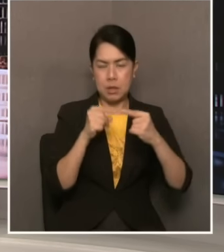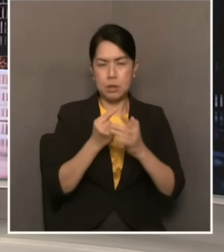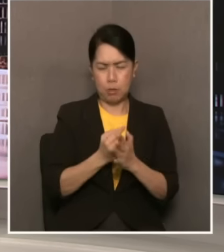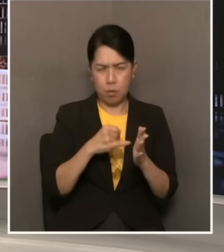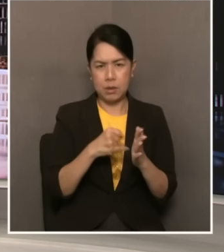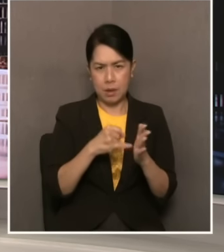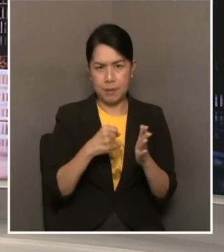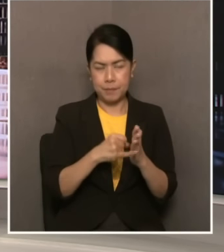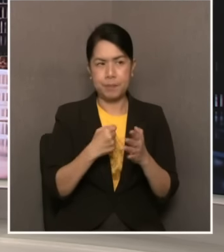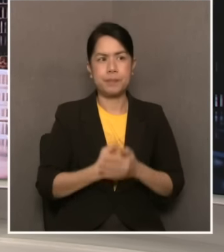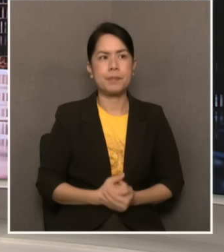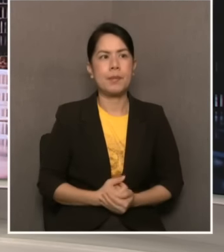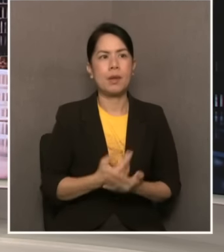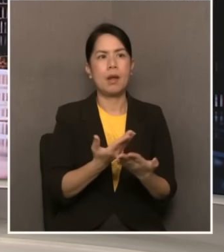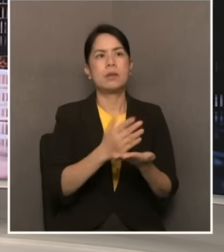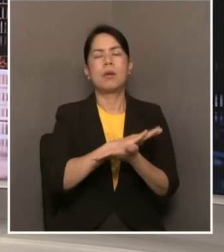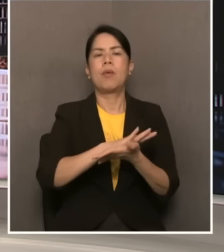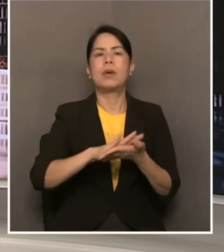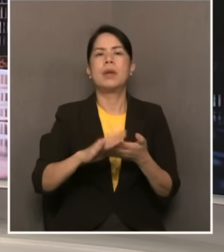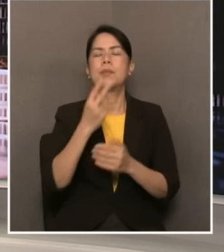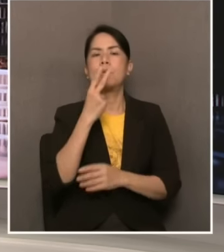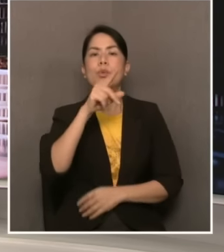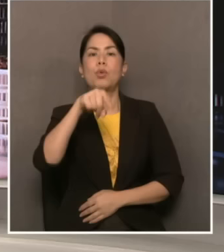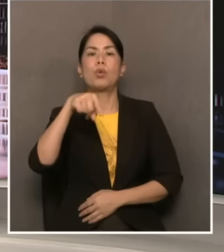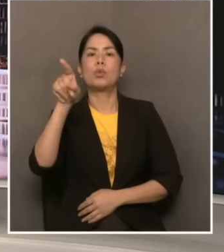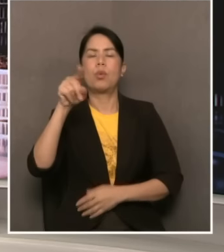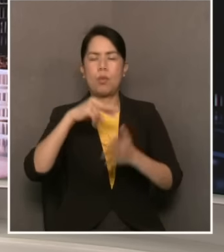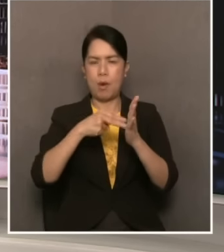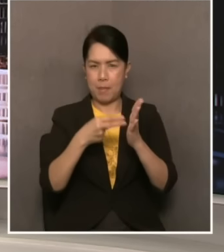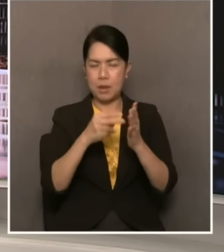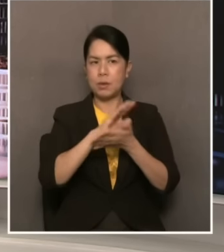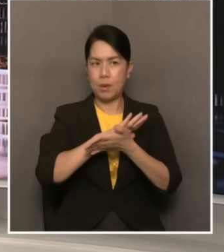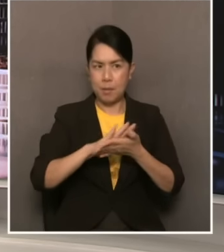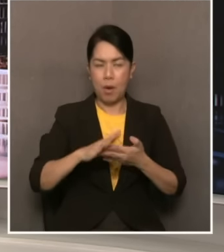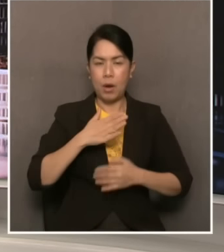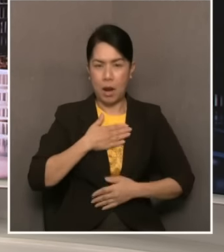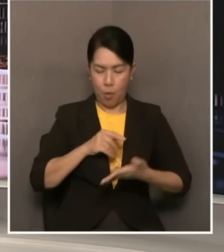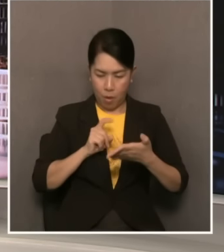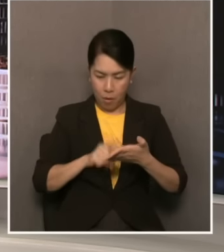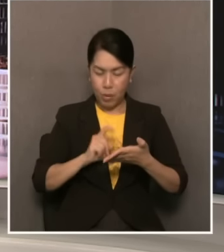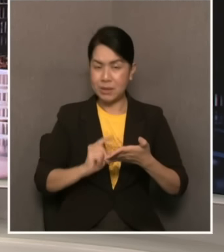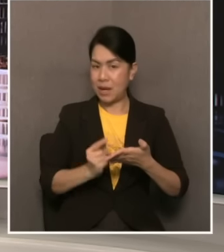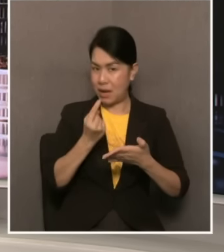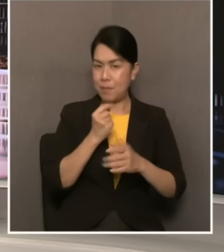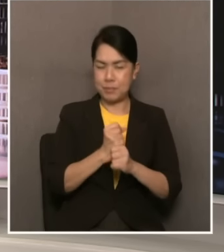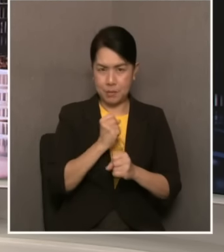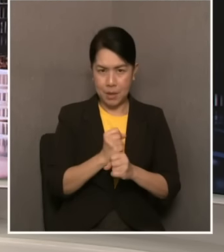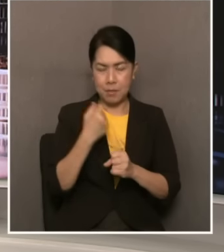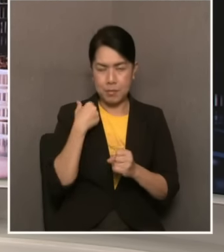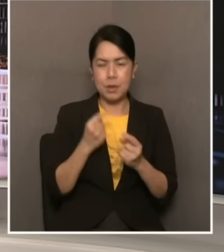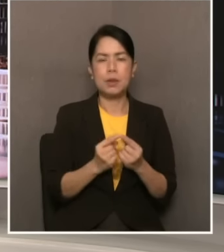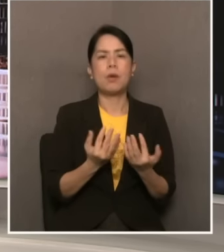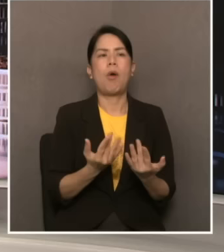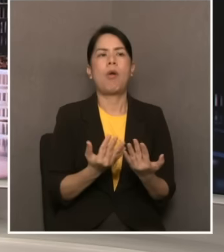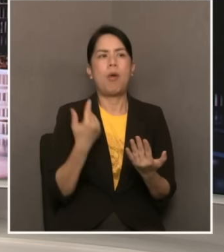ใช้งานมากยิ่งขึ้นแลวลค่ะ เสรจรปอยแล้วนะคะคุณก็สามารถกดเริ่ใช้งาน จากนั้นค่ะก็เตรียมรอที่จะ